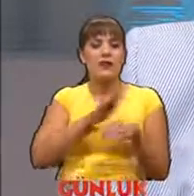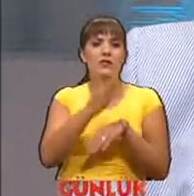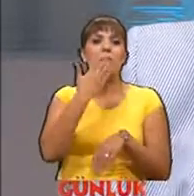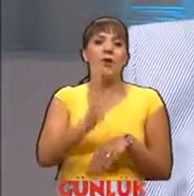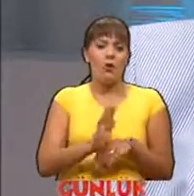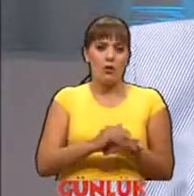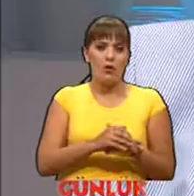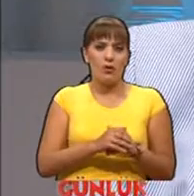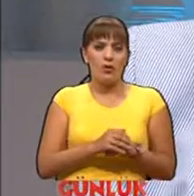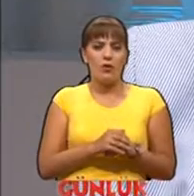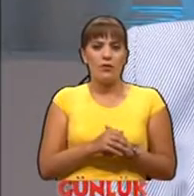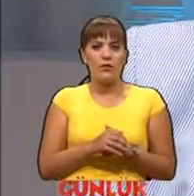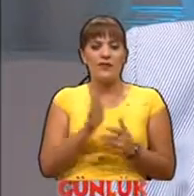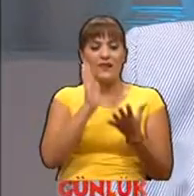yaşantı yok.